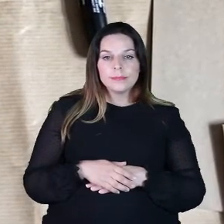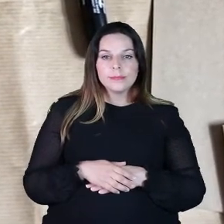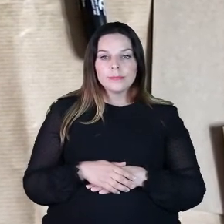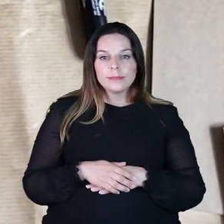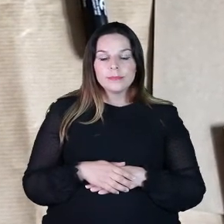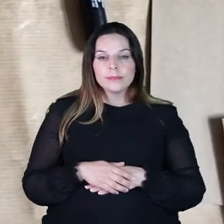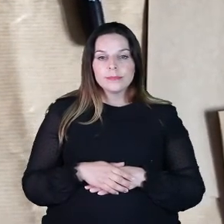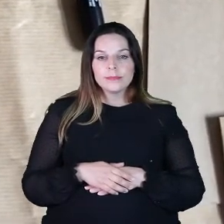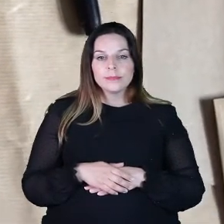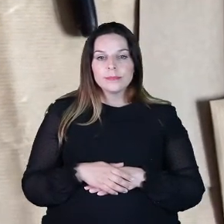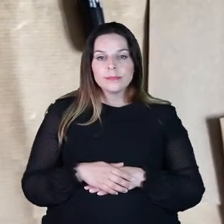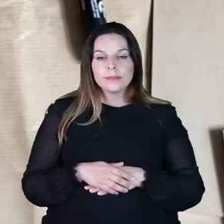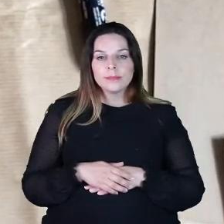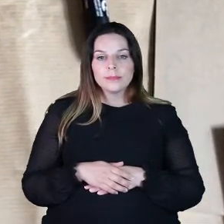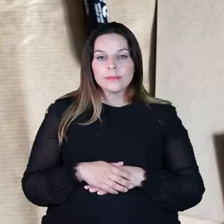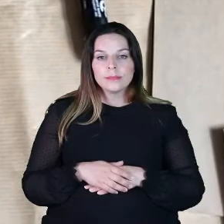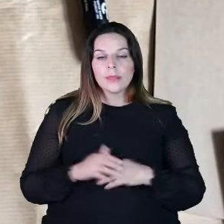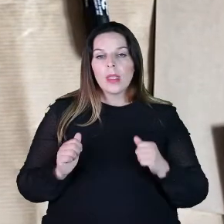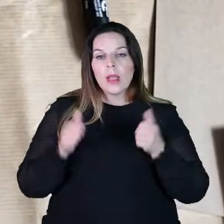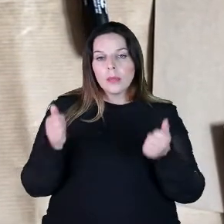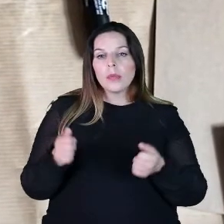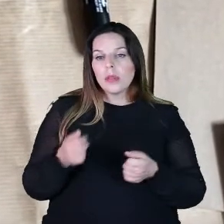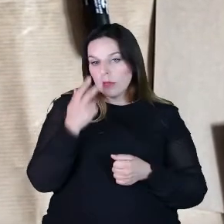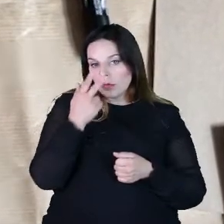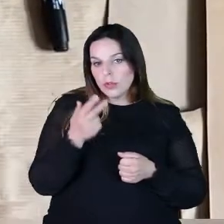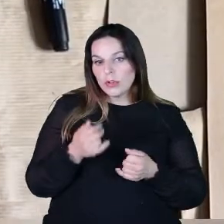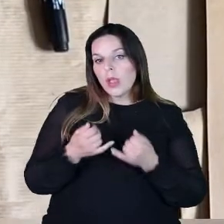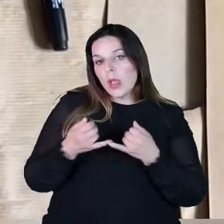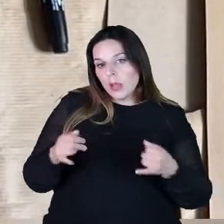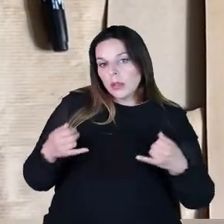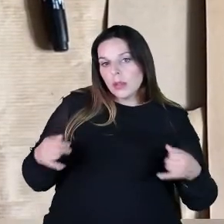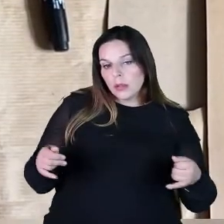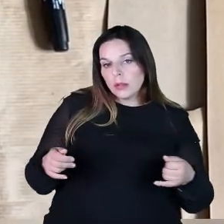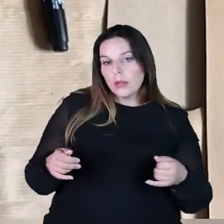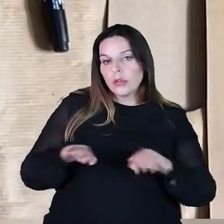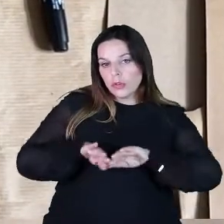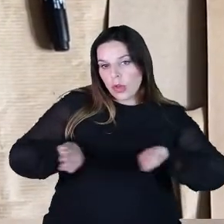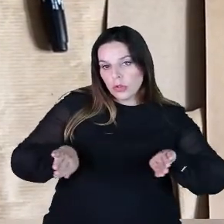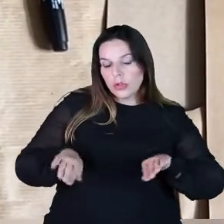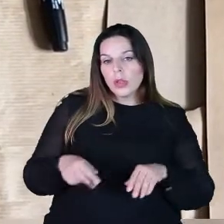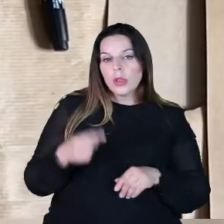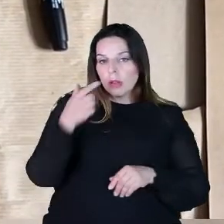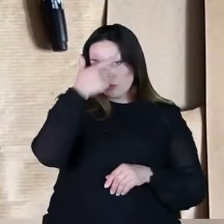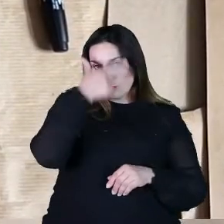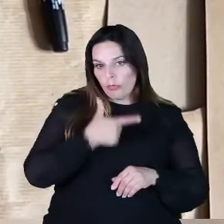Tak, żeby się bardziej odróżniła paszcza smoka od zewnętrznej części.